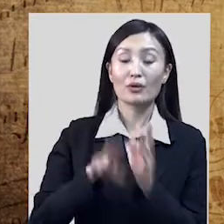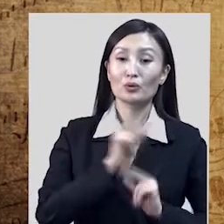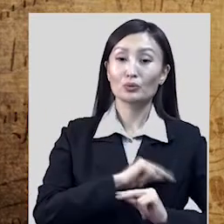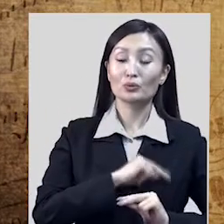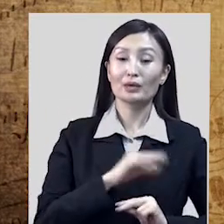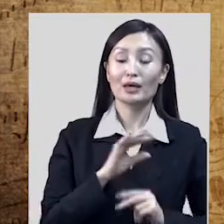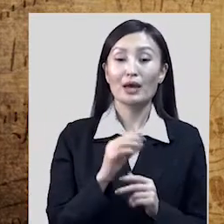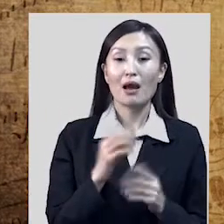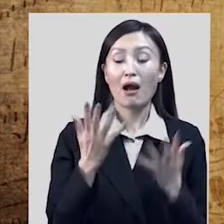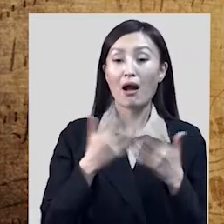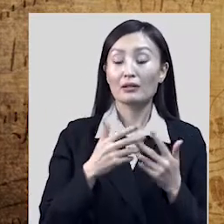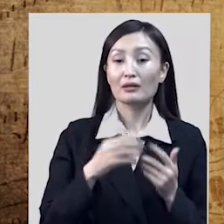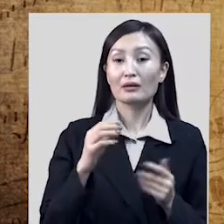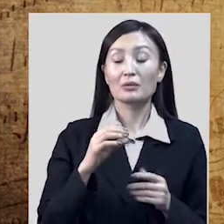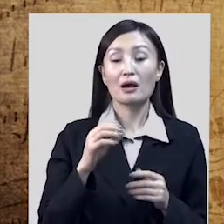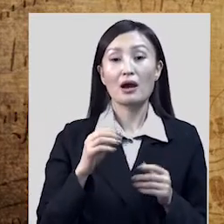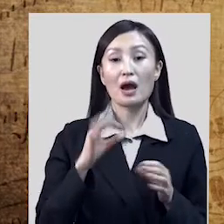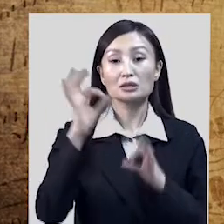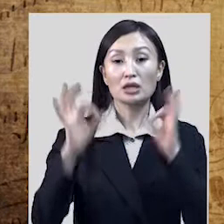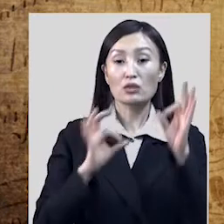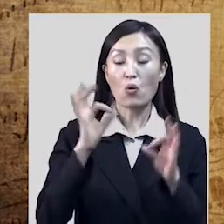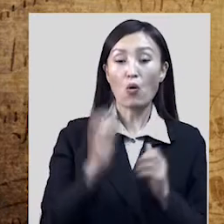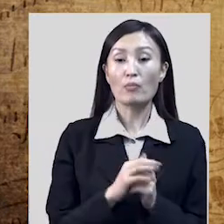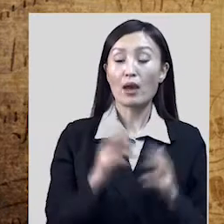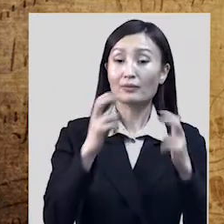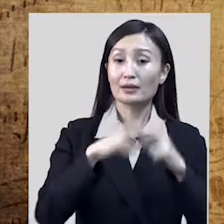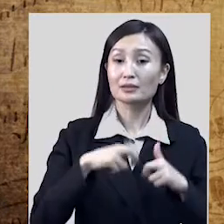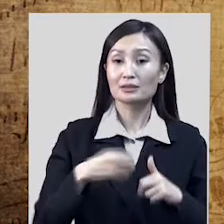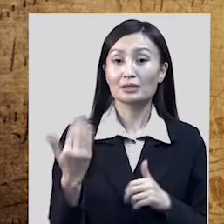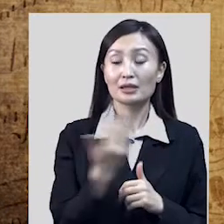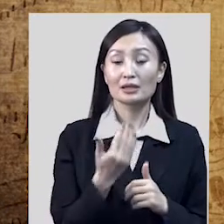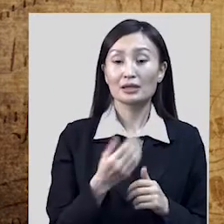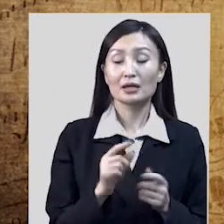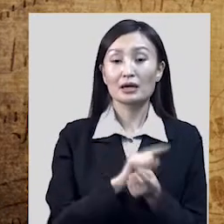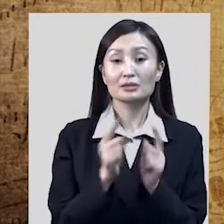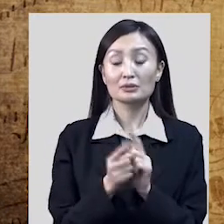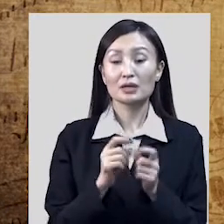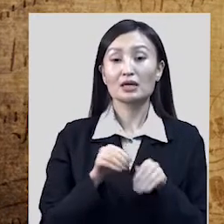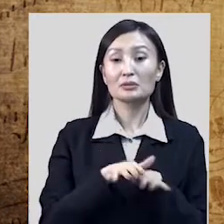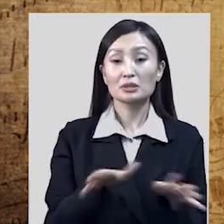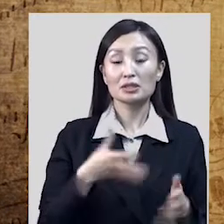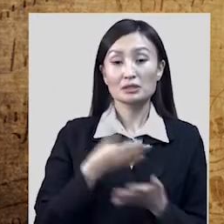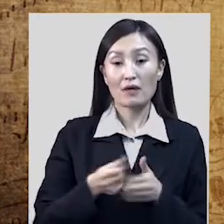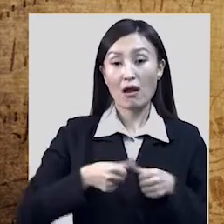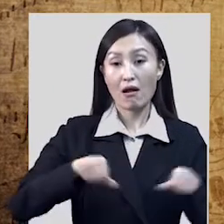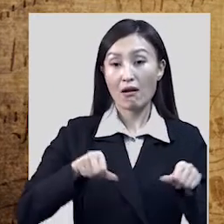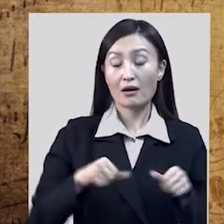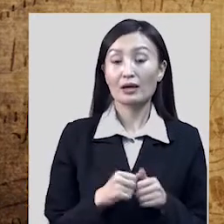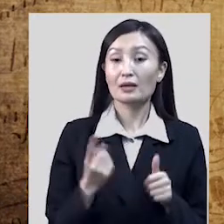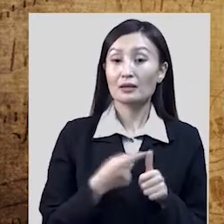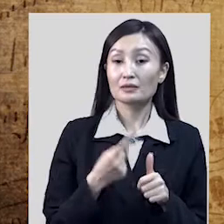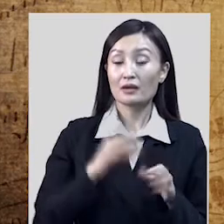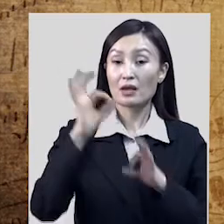индийцев по алгебре астрономии переводили и анализировали их распространяли их среди своих коллег название